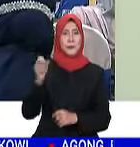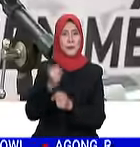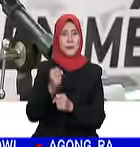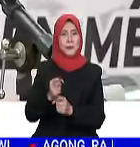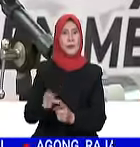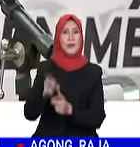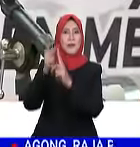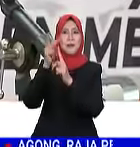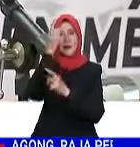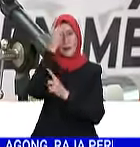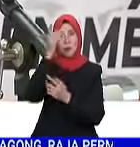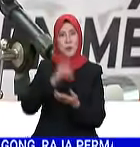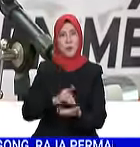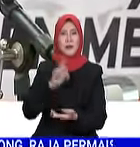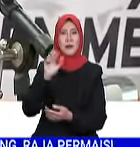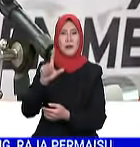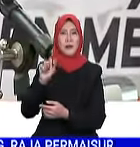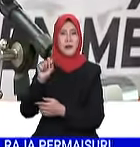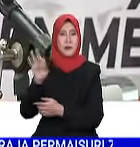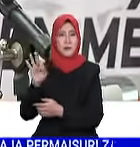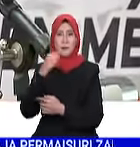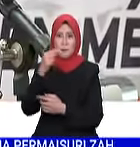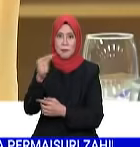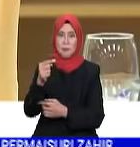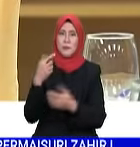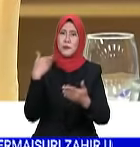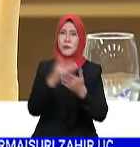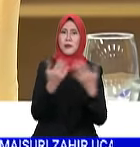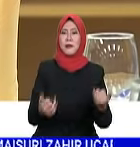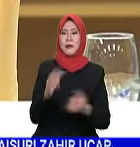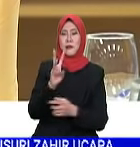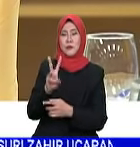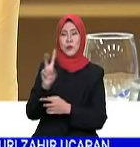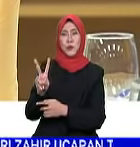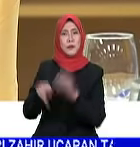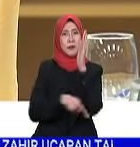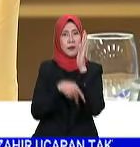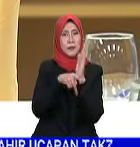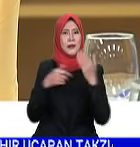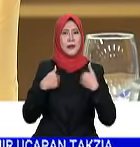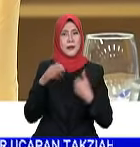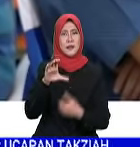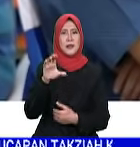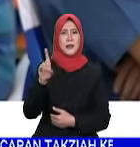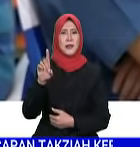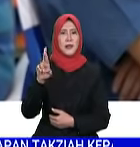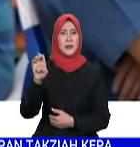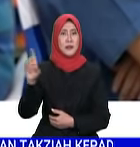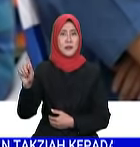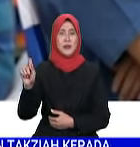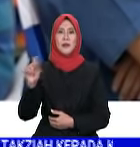khas Dato' Dr. Abdul Latif Ahmad berkata, sehingga kini 162 parlimen telah mempunyai CDERT